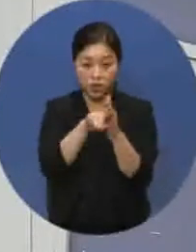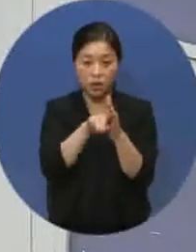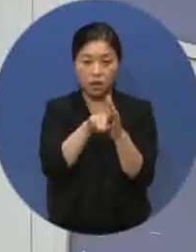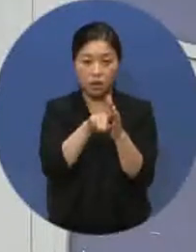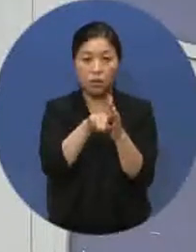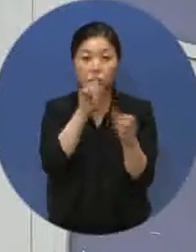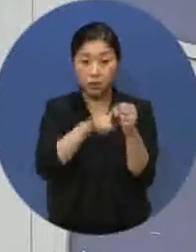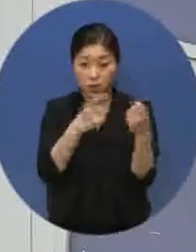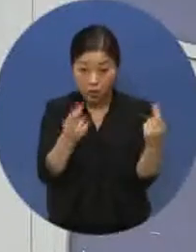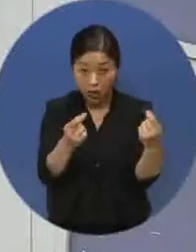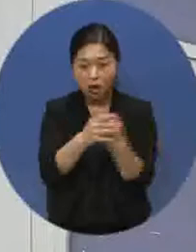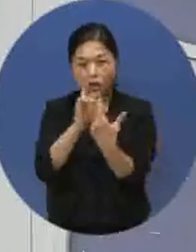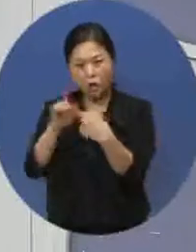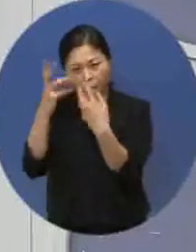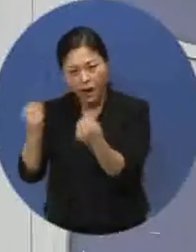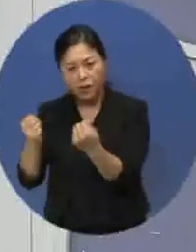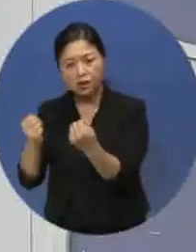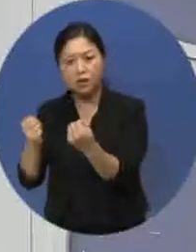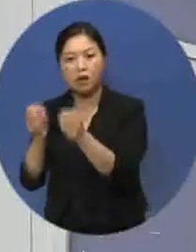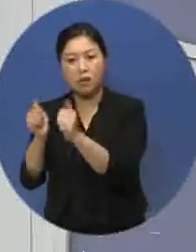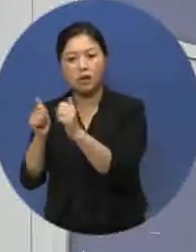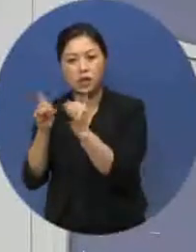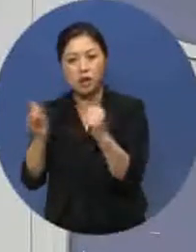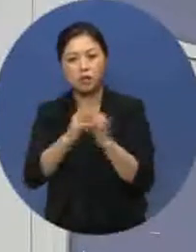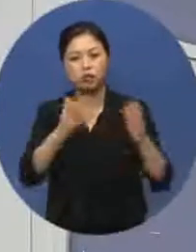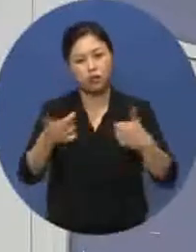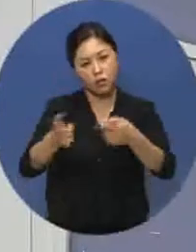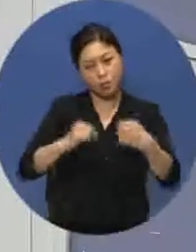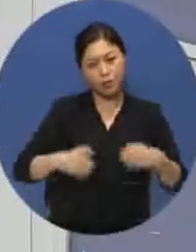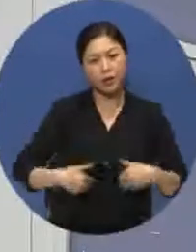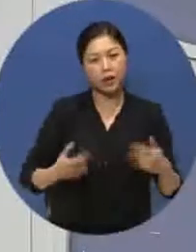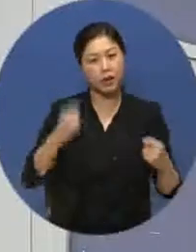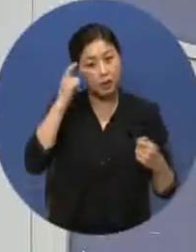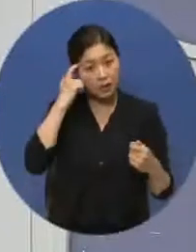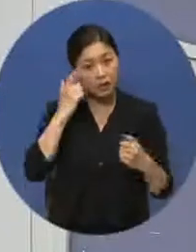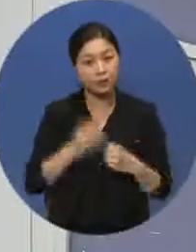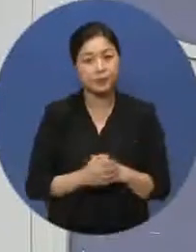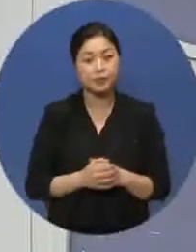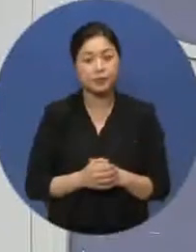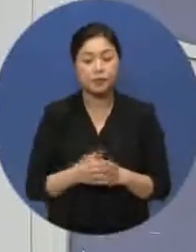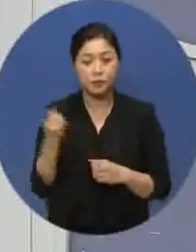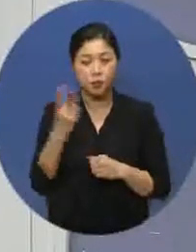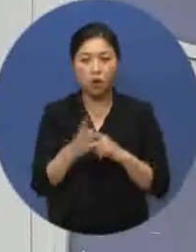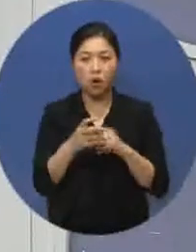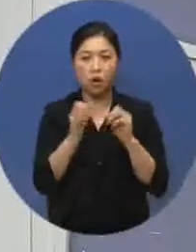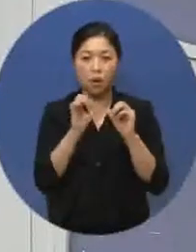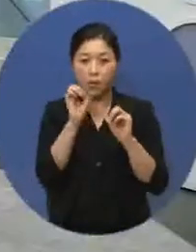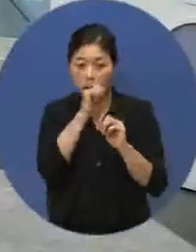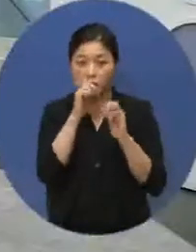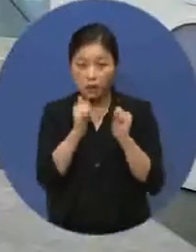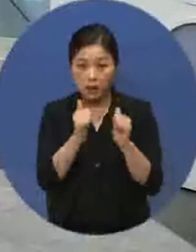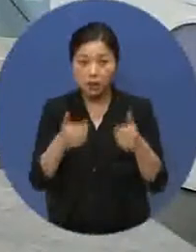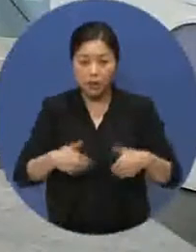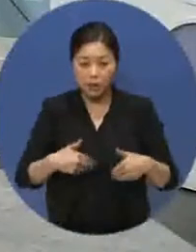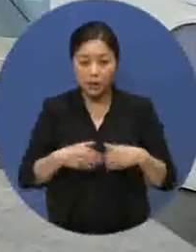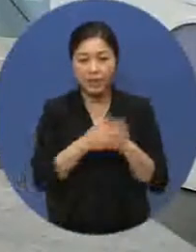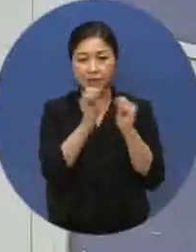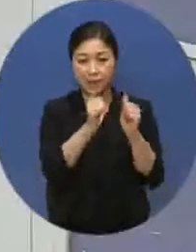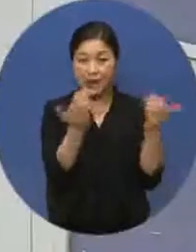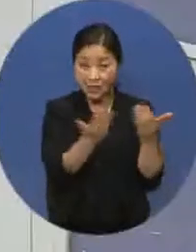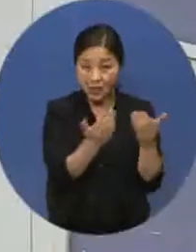가서 역할을 해야 된다고 생각합니다. 그리고 변호사가 송무, 일반적으로 민사 형사소송을 하는 이런 송무가